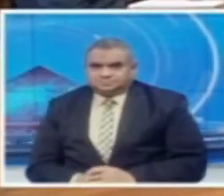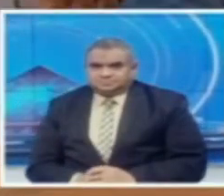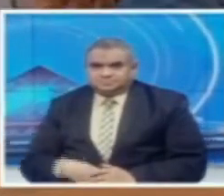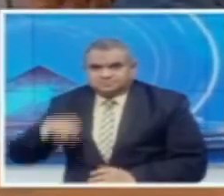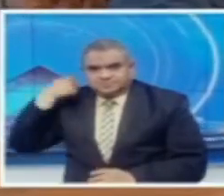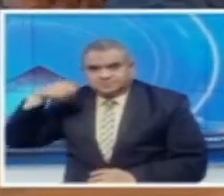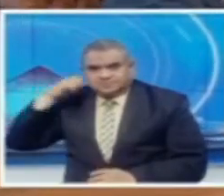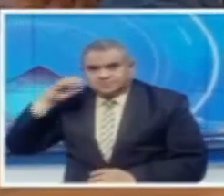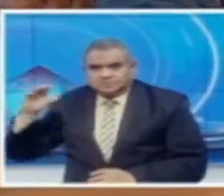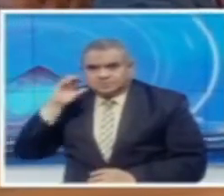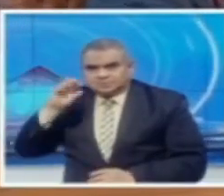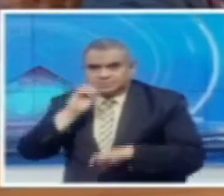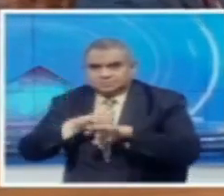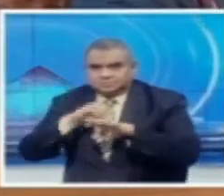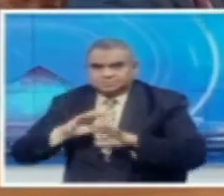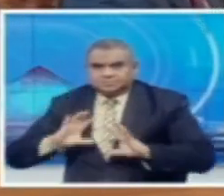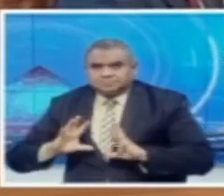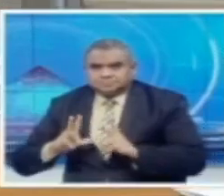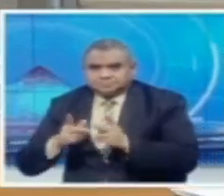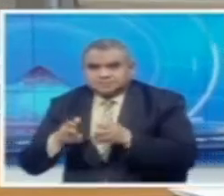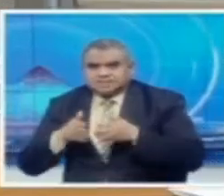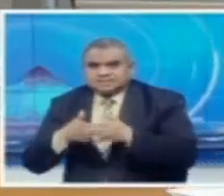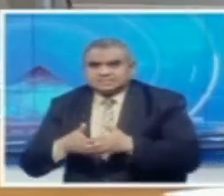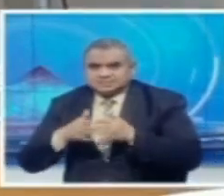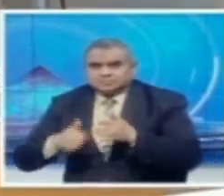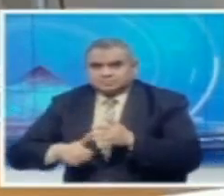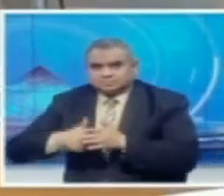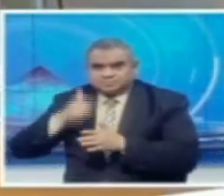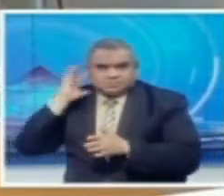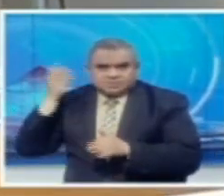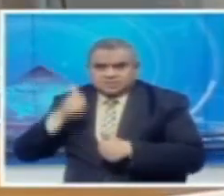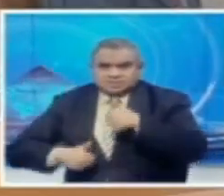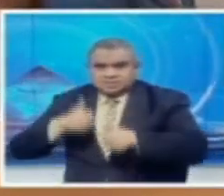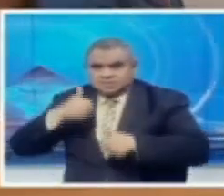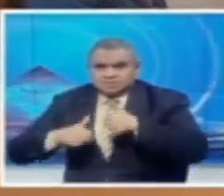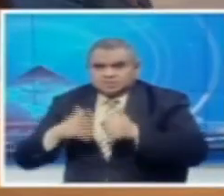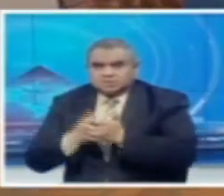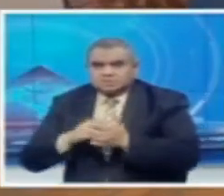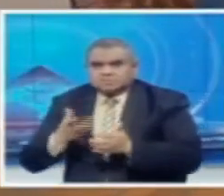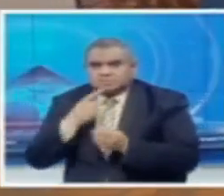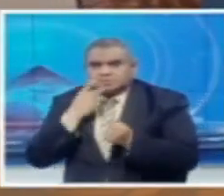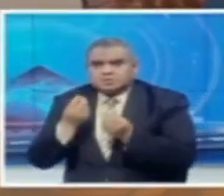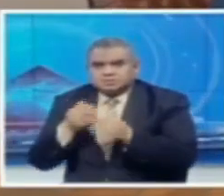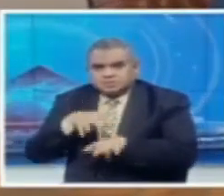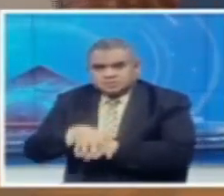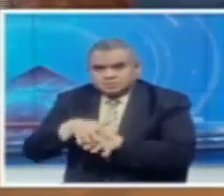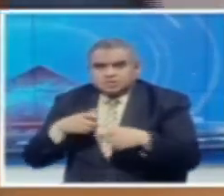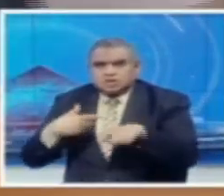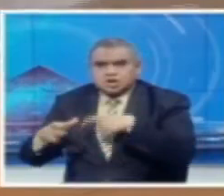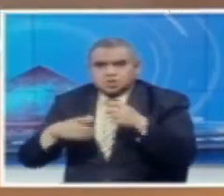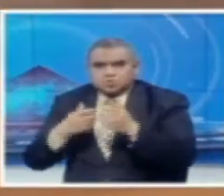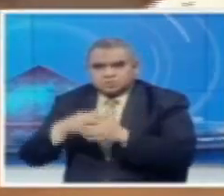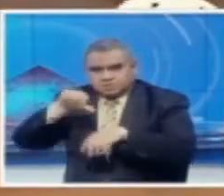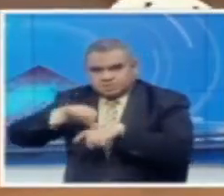الرئيس السيسي يوجه بتطوير قناة السويس لتعزيز قدرتها التنافسية والتركيز على استثمارات توطين التكنولوجيا